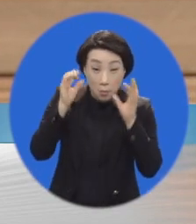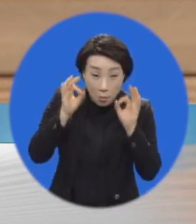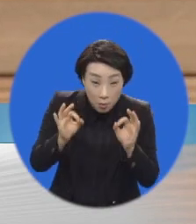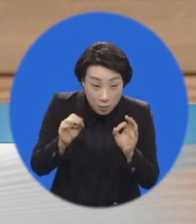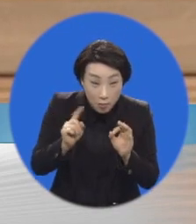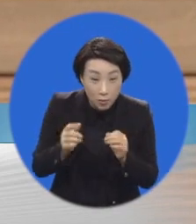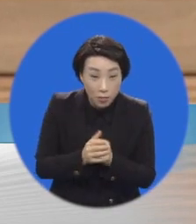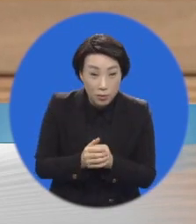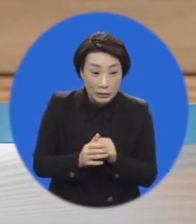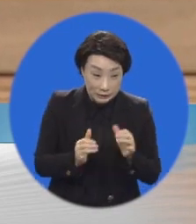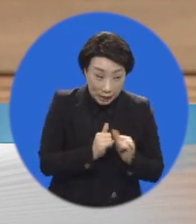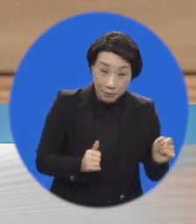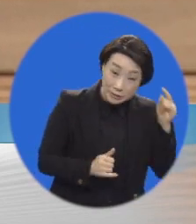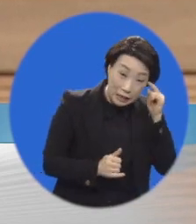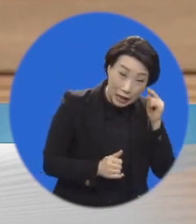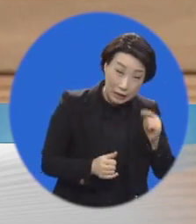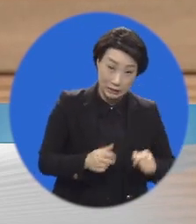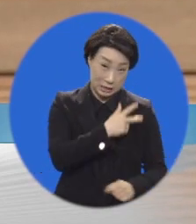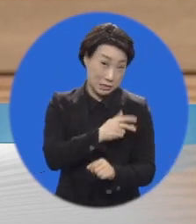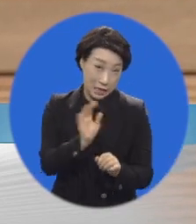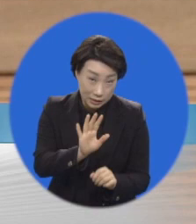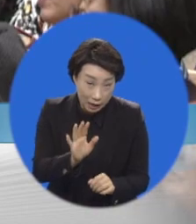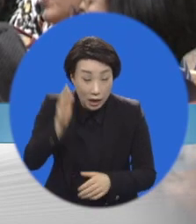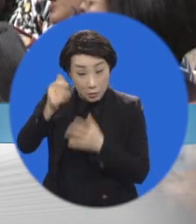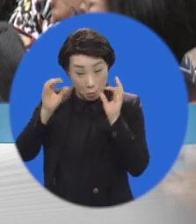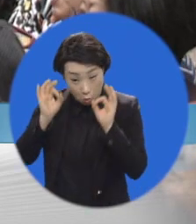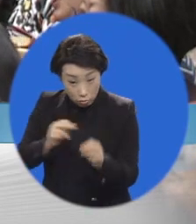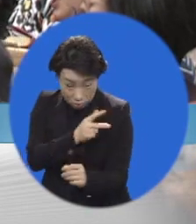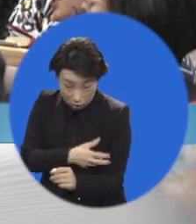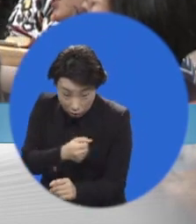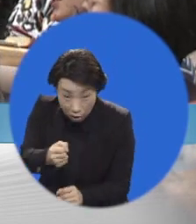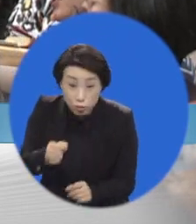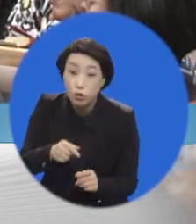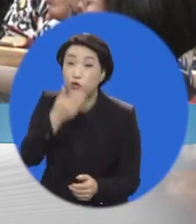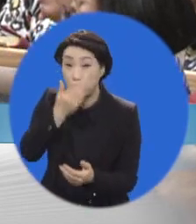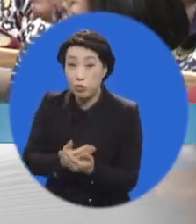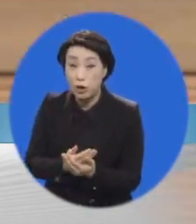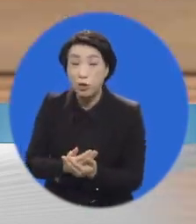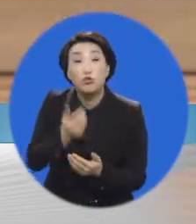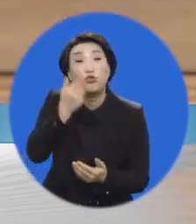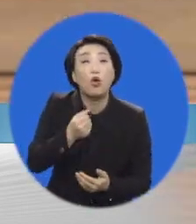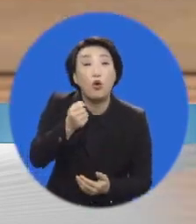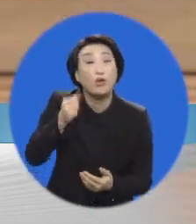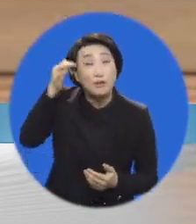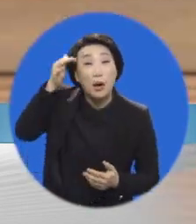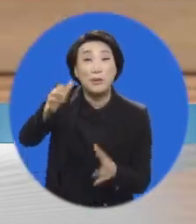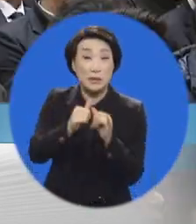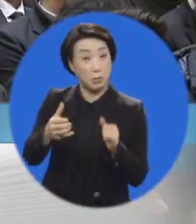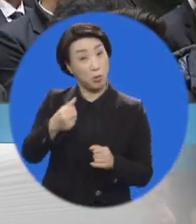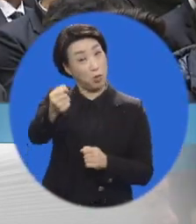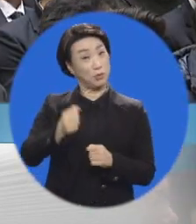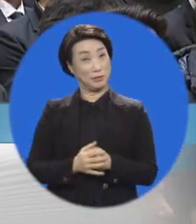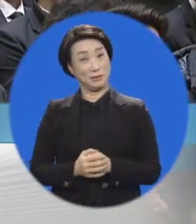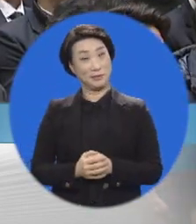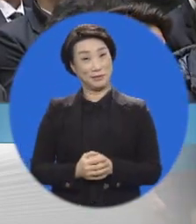아니요 하나님이 보실 때 자격이 있다요. 누구의 것이냐? 사모하는 자의 것이라